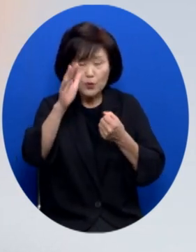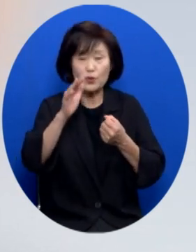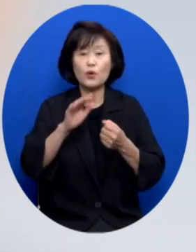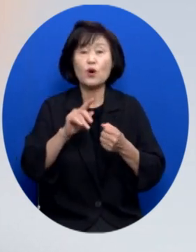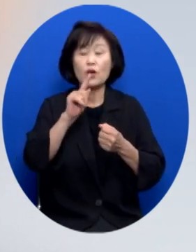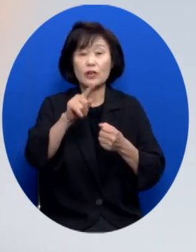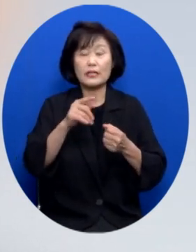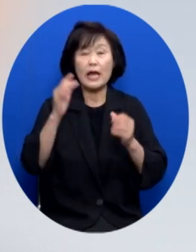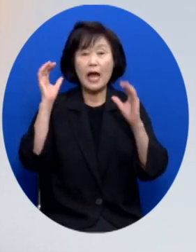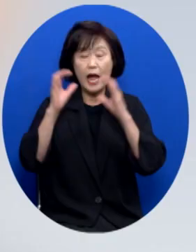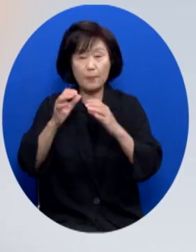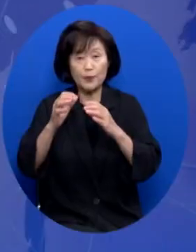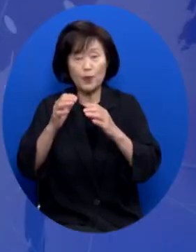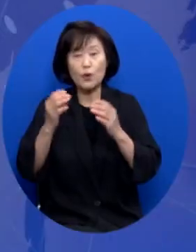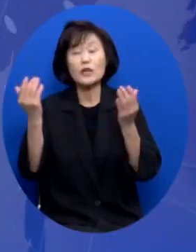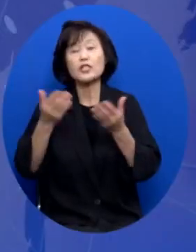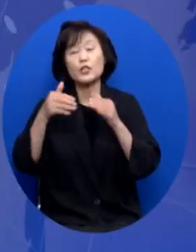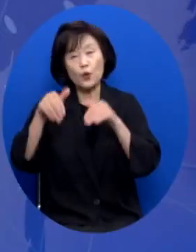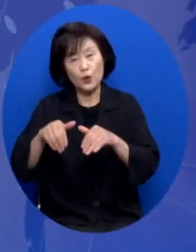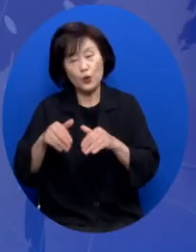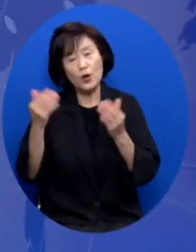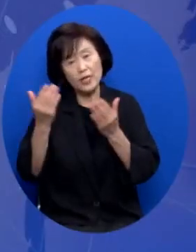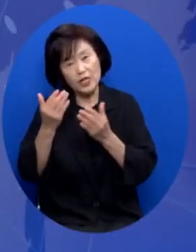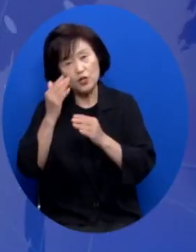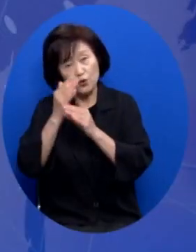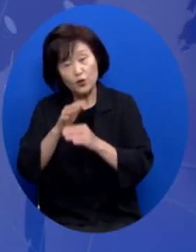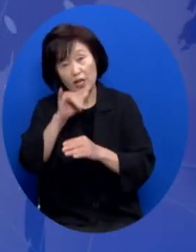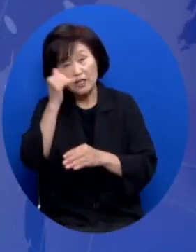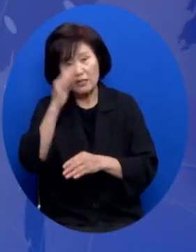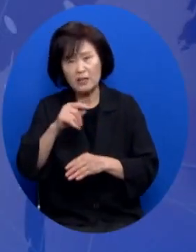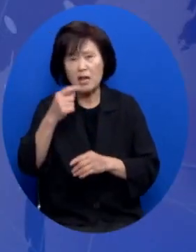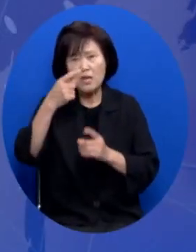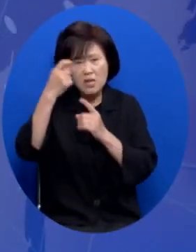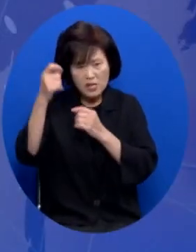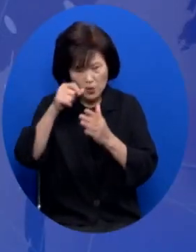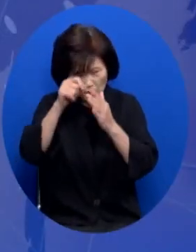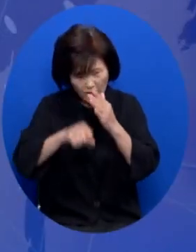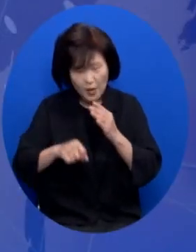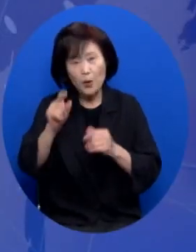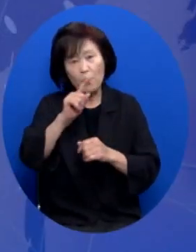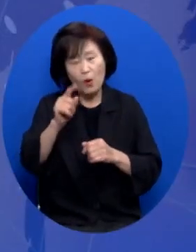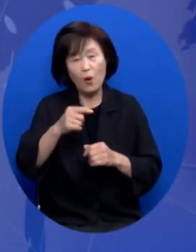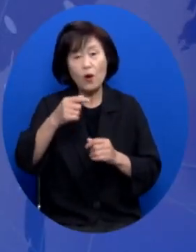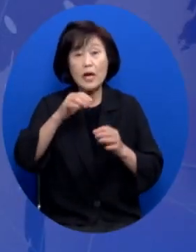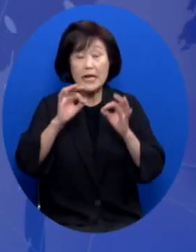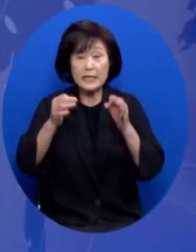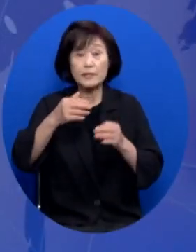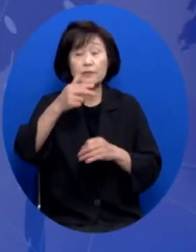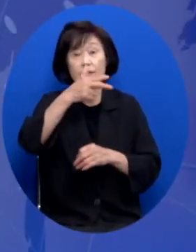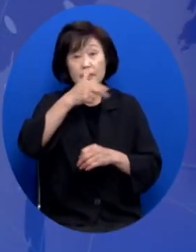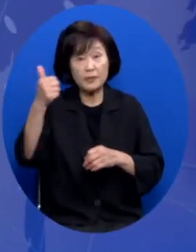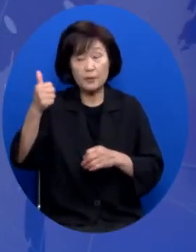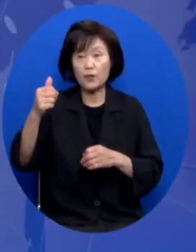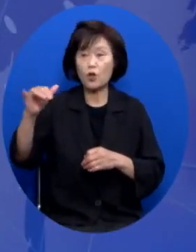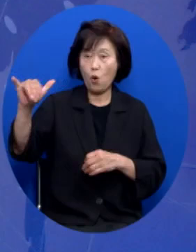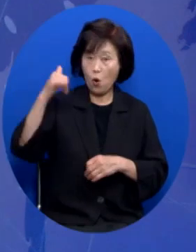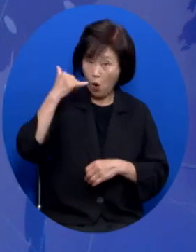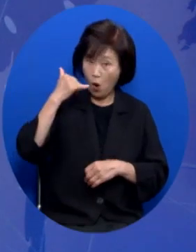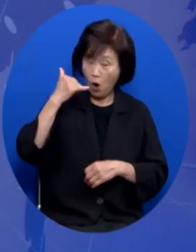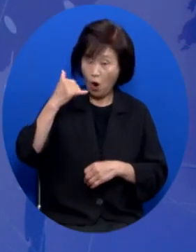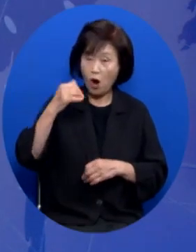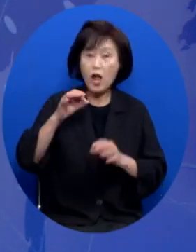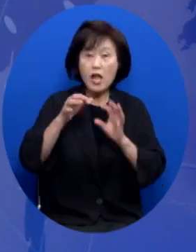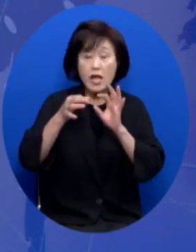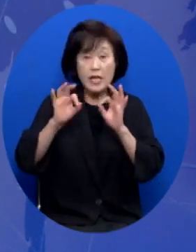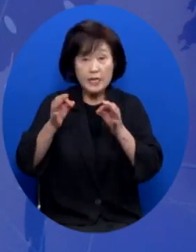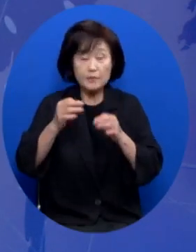신학교 직원으로 일하고 있었는데 이 회고록의 내용입니다. 이 김 집사로부터 연락이 왔다. 김 집사는 나와